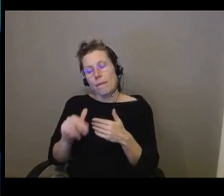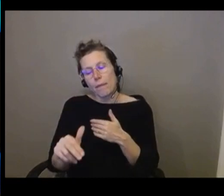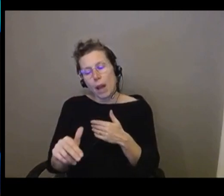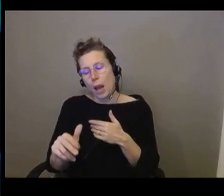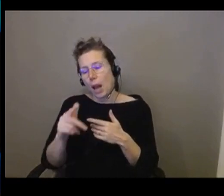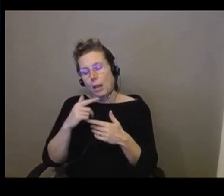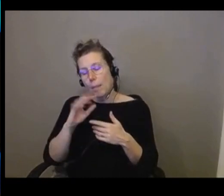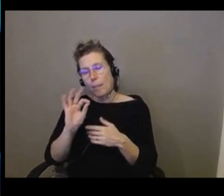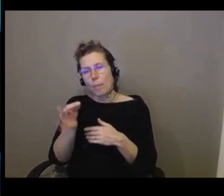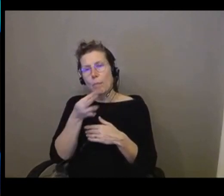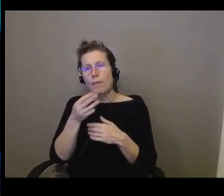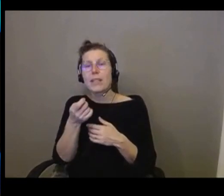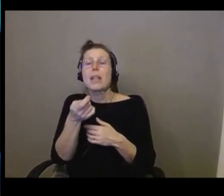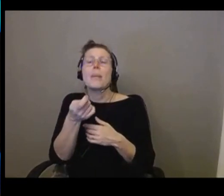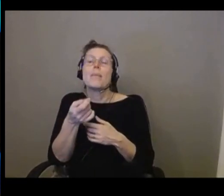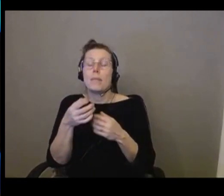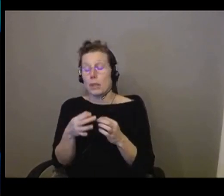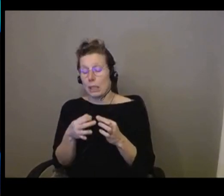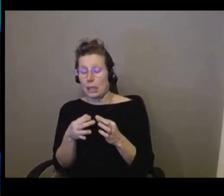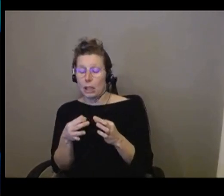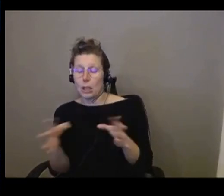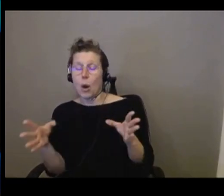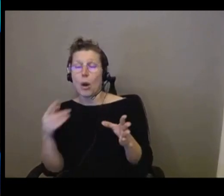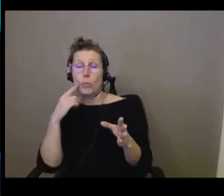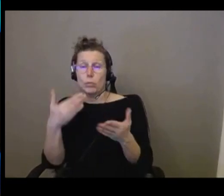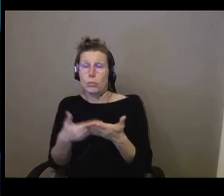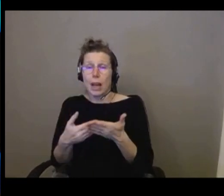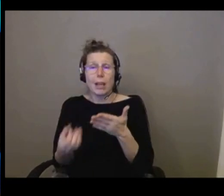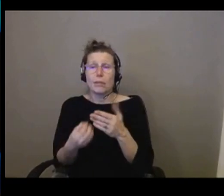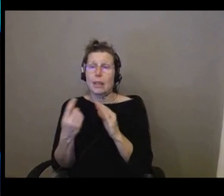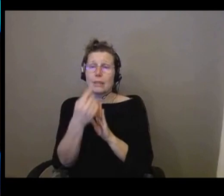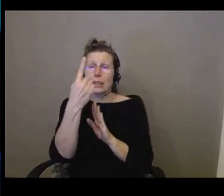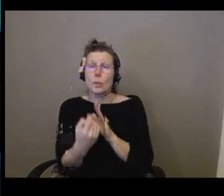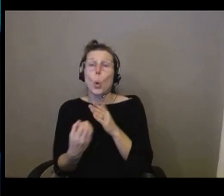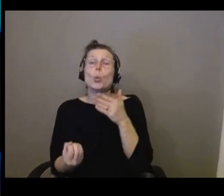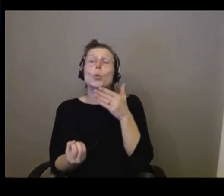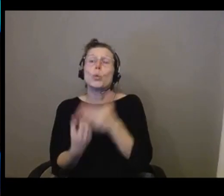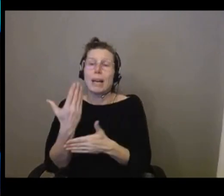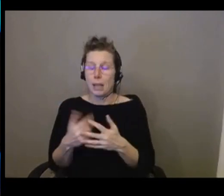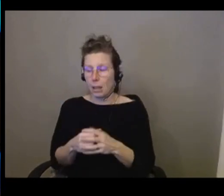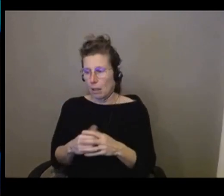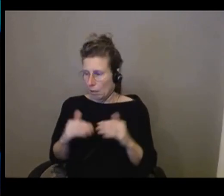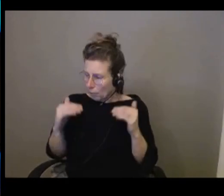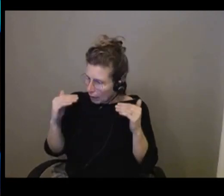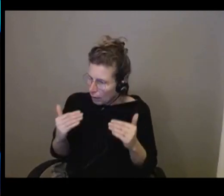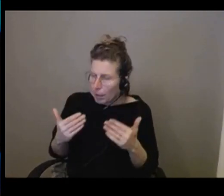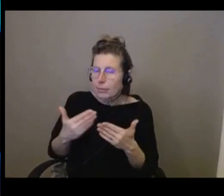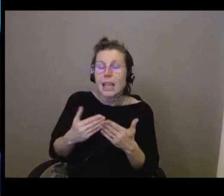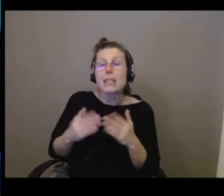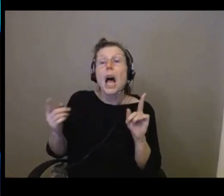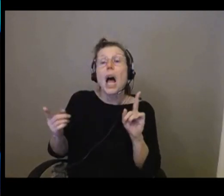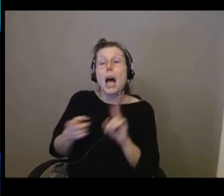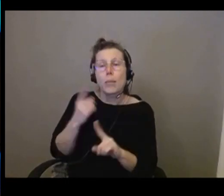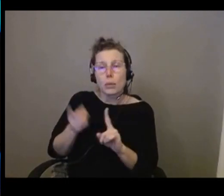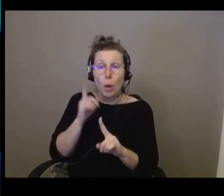cesse croissante, puisqu'on voit bien tous les jours à quel point c'est une matière sensible. Je veux parler des données.